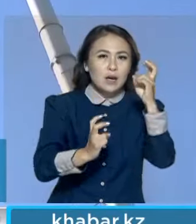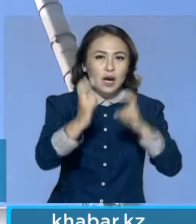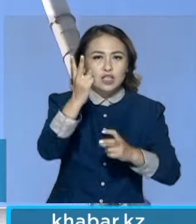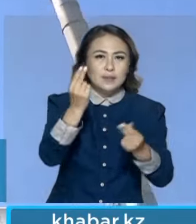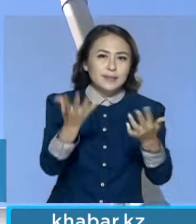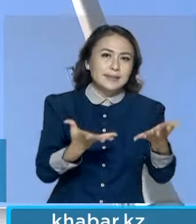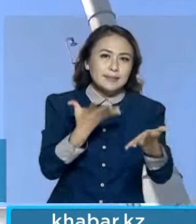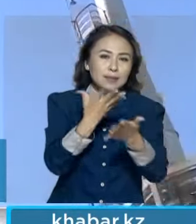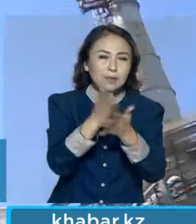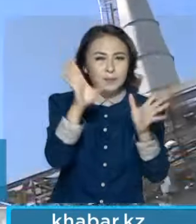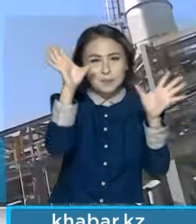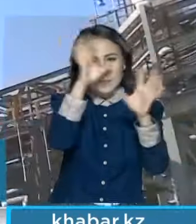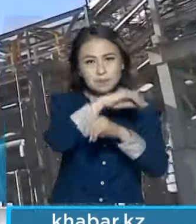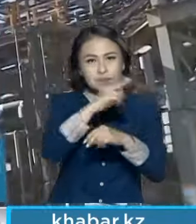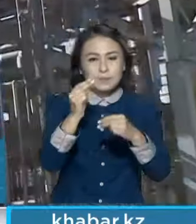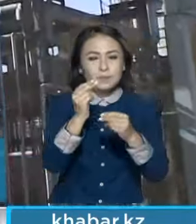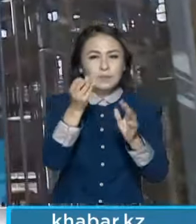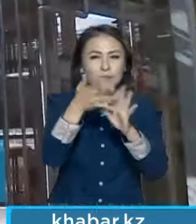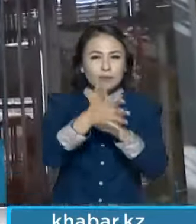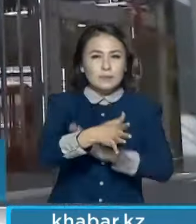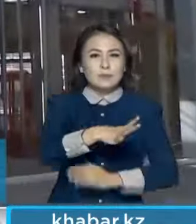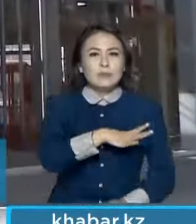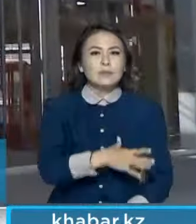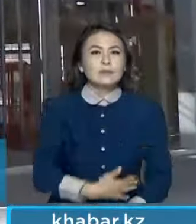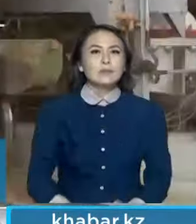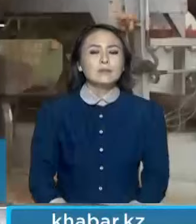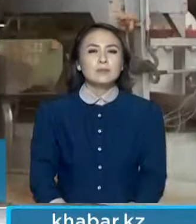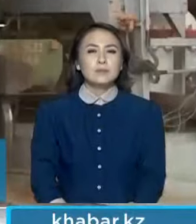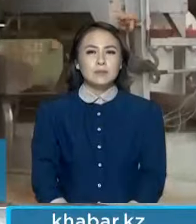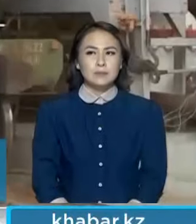зауыттың қаржысын негізсіз жұмсағаны анықталған.